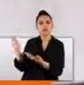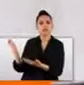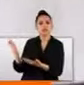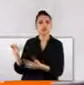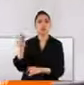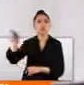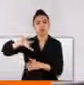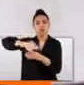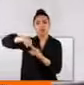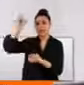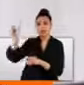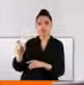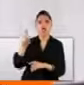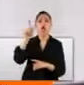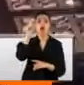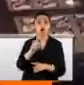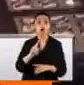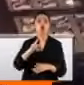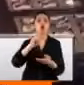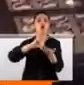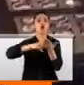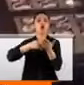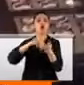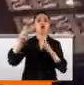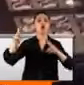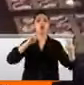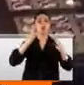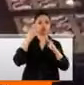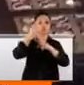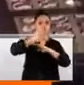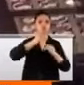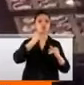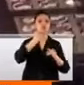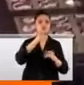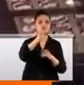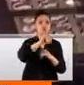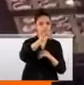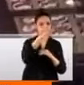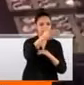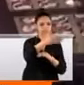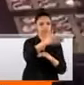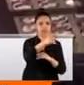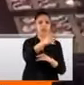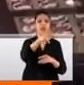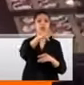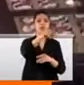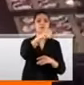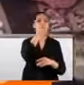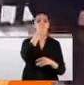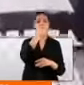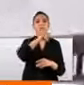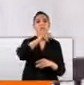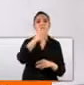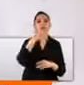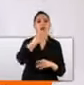Faslı hırsız önce bir köfteciyi kestirdi gözüne. Masada yemek yiyen müşterilerin yanına yaklaşıp garson gibi pul biberi almak istedi.